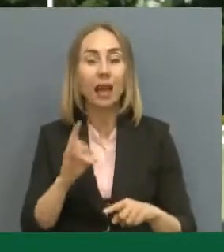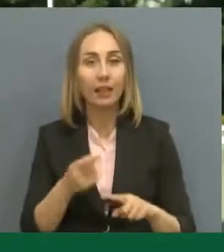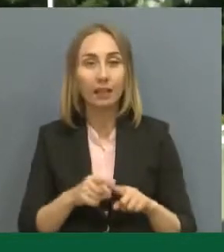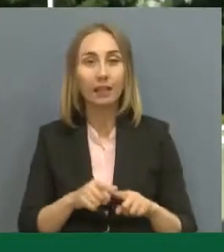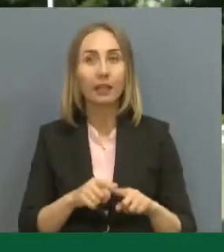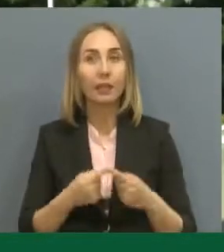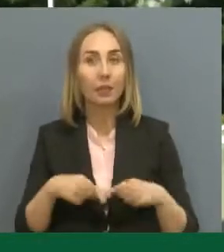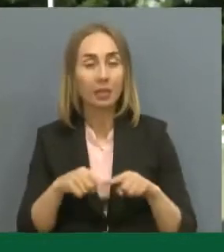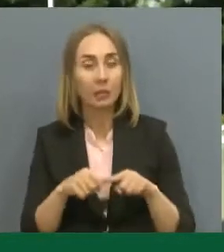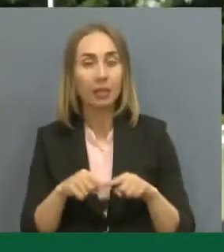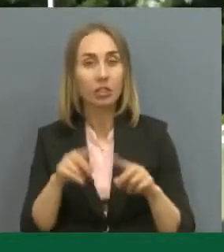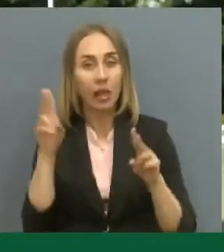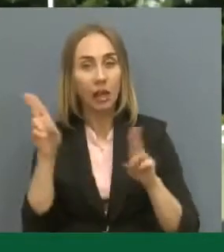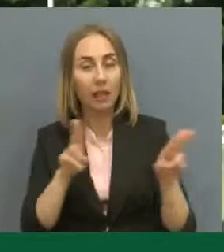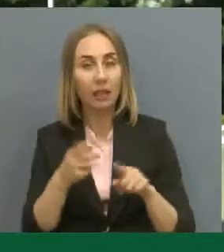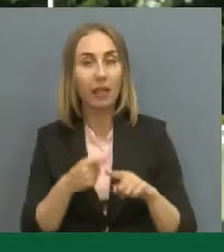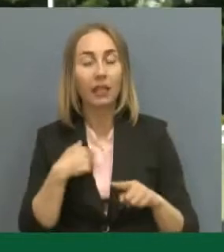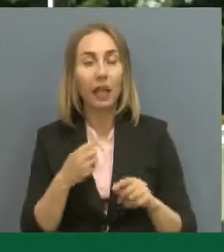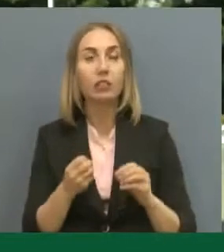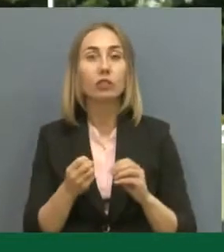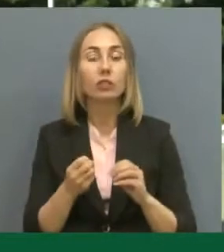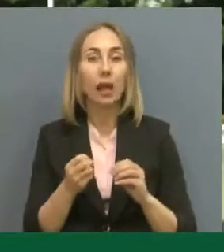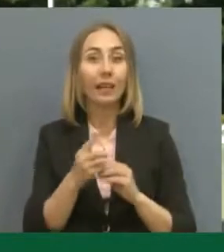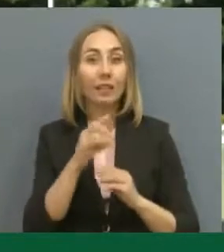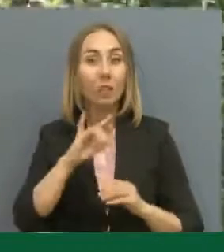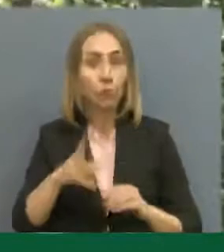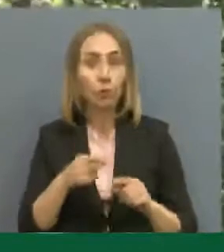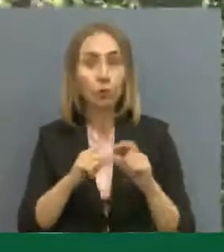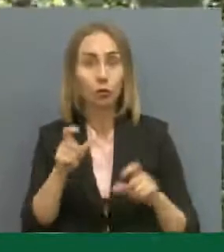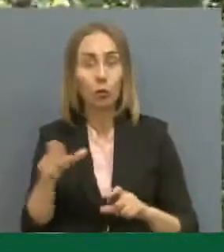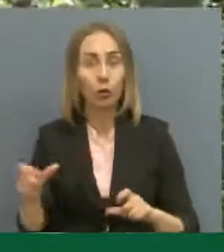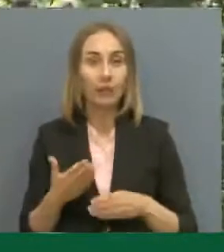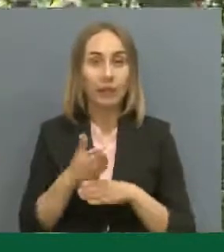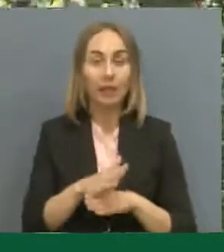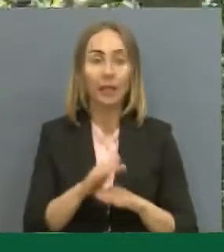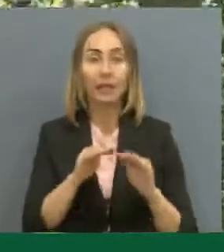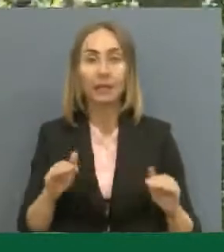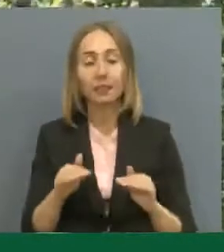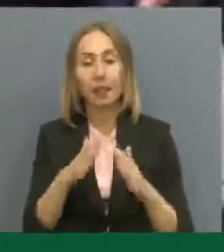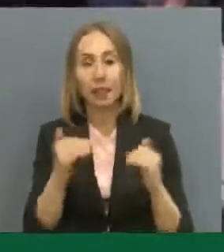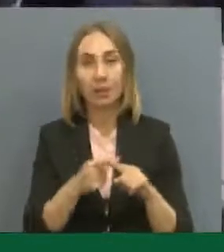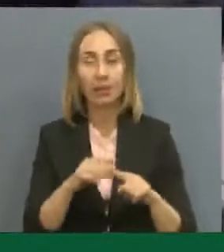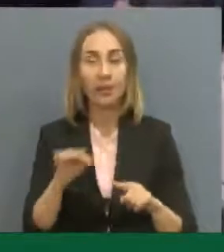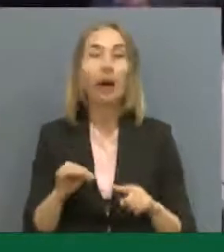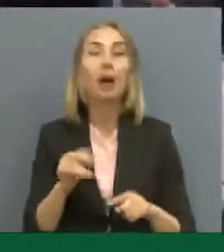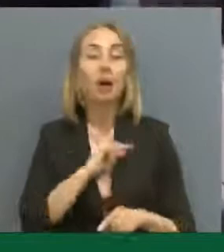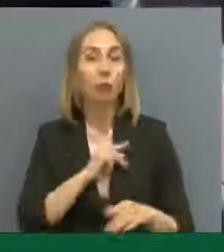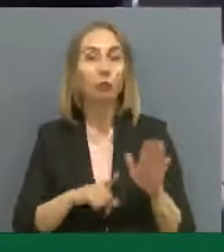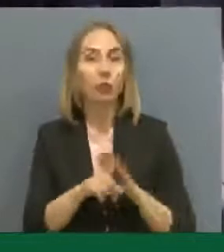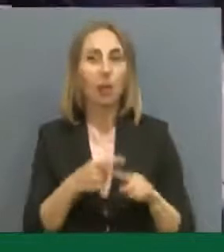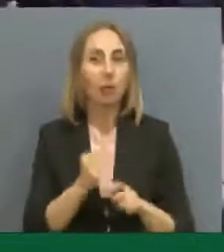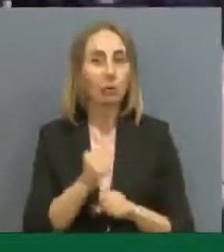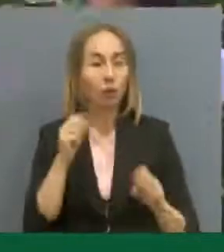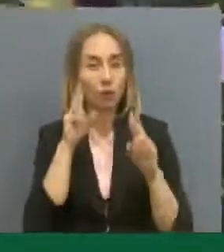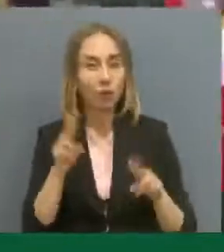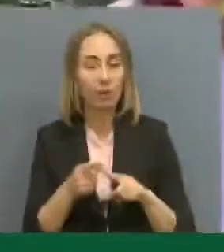школьники уже начиная с 11 июня заехали в загородные лагеря. Детские оздоровительные объекты функционируют при условии строгого